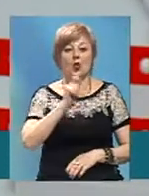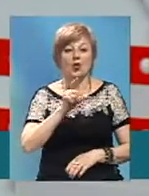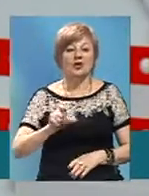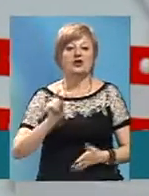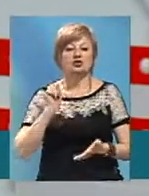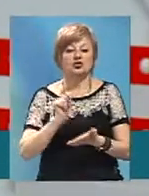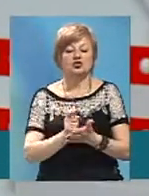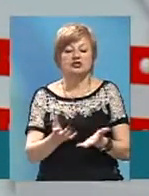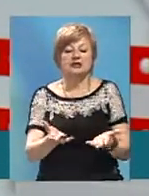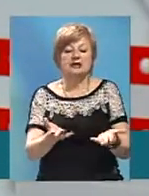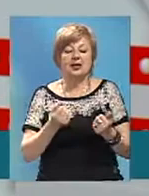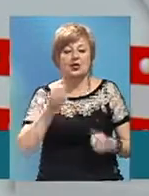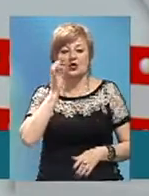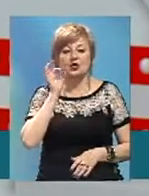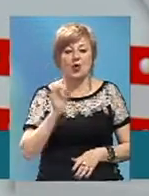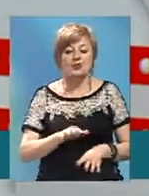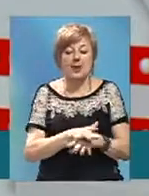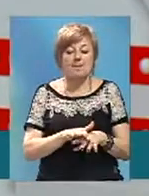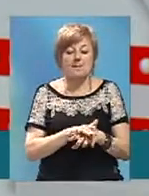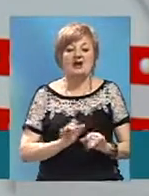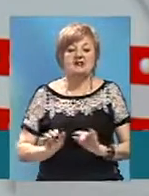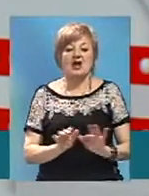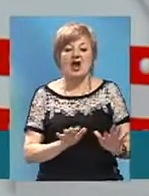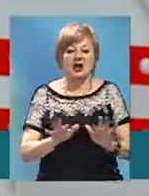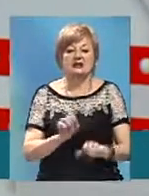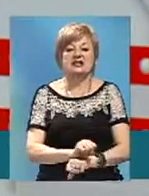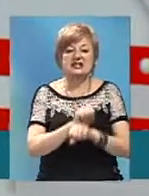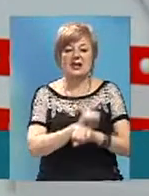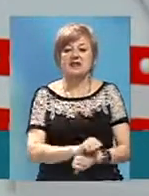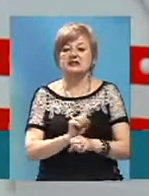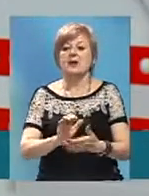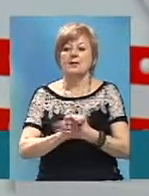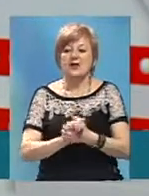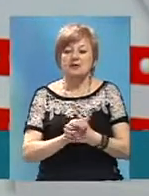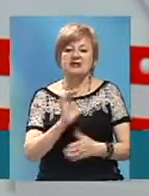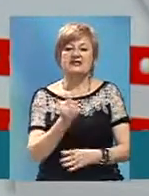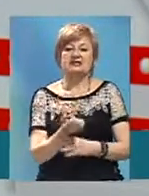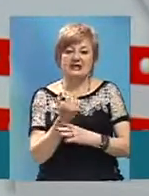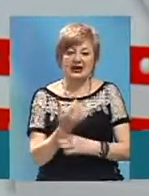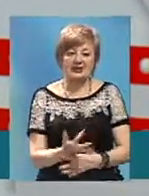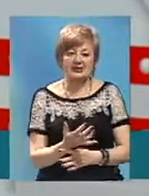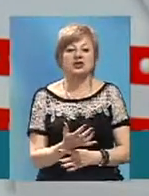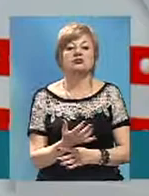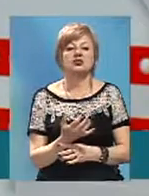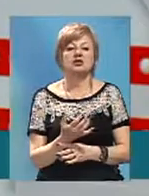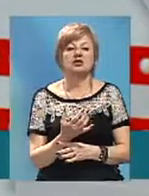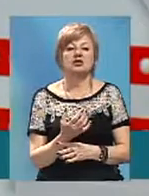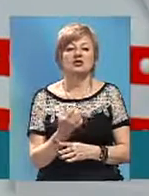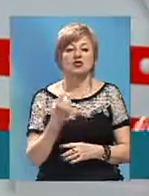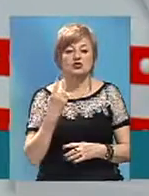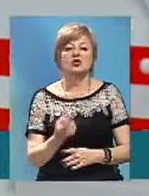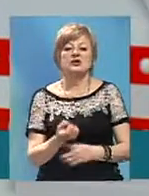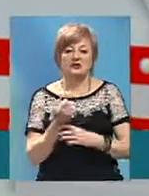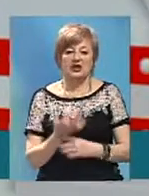досвіду масових акцій, масових демонстрацій, мирних, з вимогою законних, конструктивних і з одною